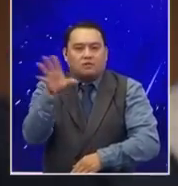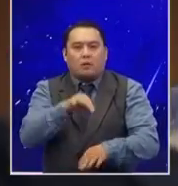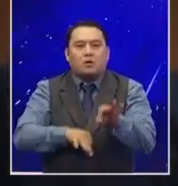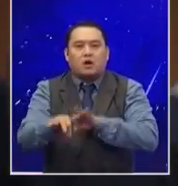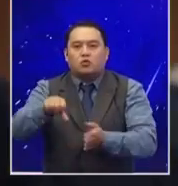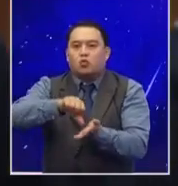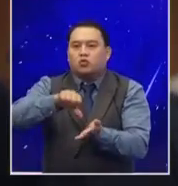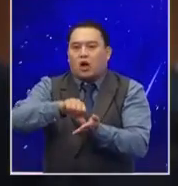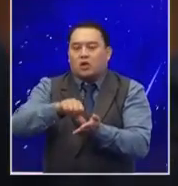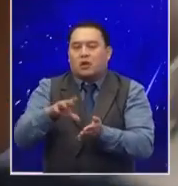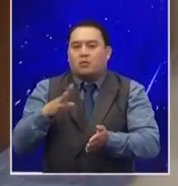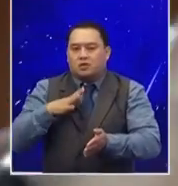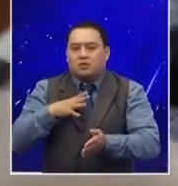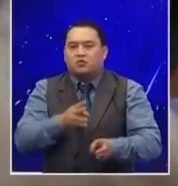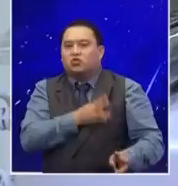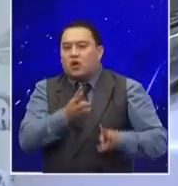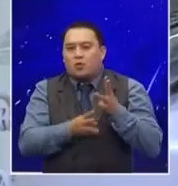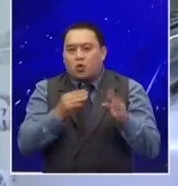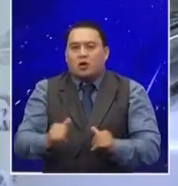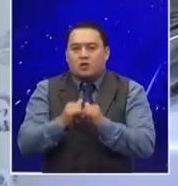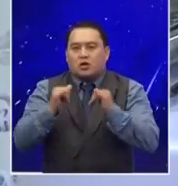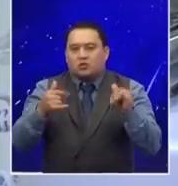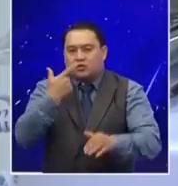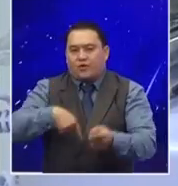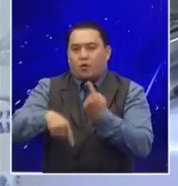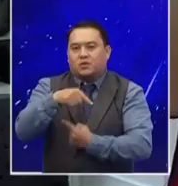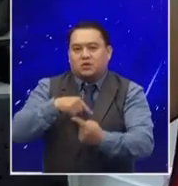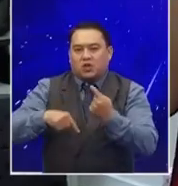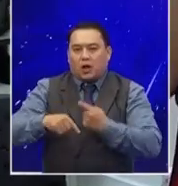проекте Jazz Project стало для него стимулом развития собственного дела.